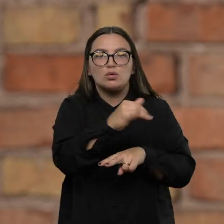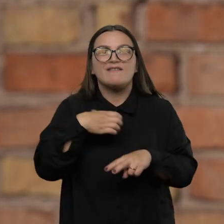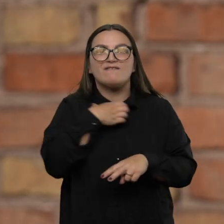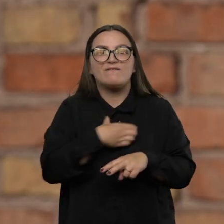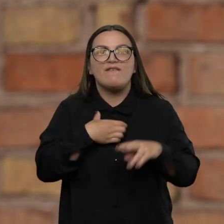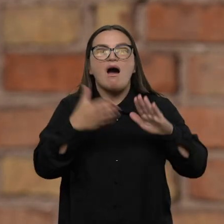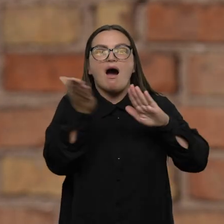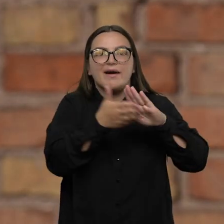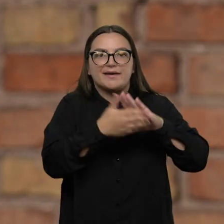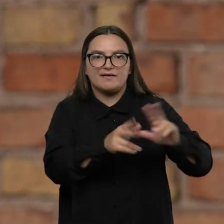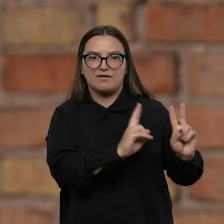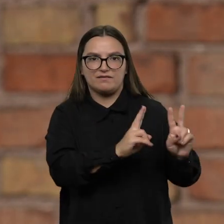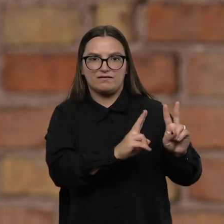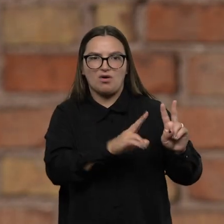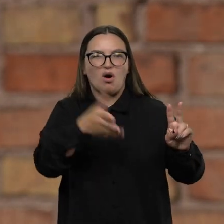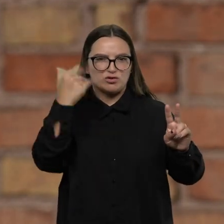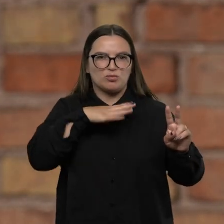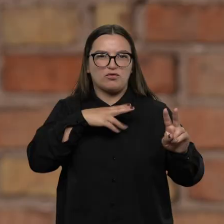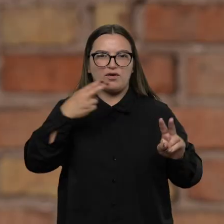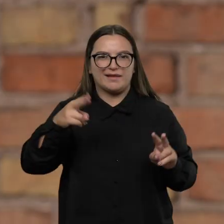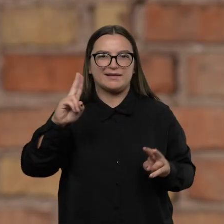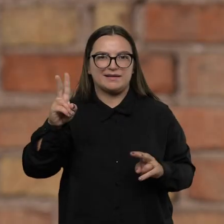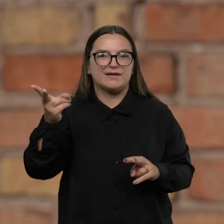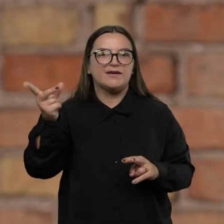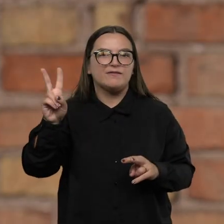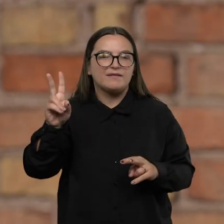archyve, o tuo metu NKVD.